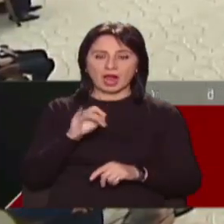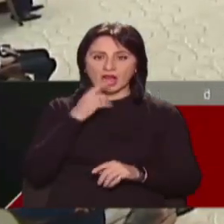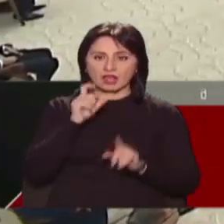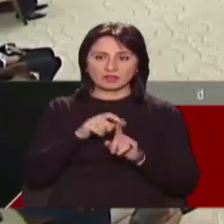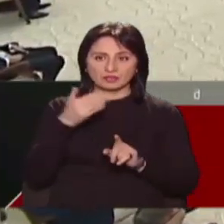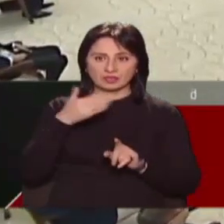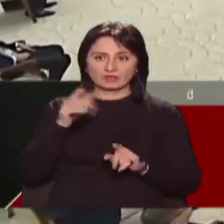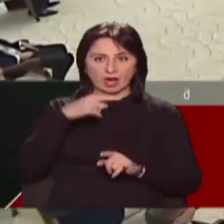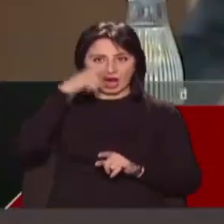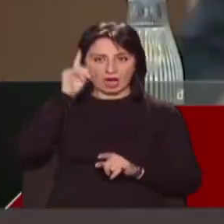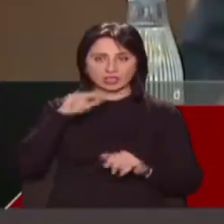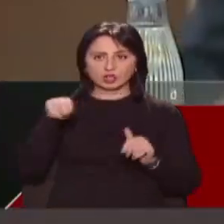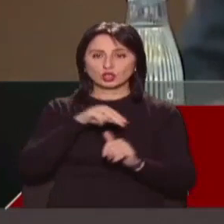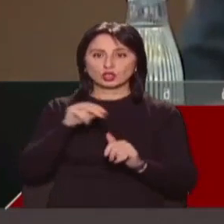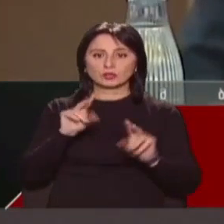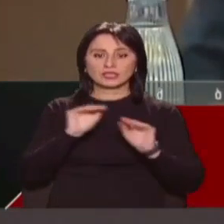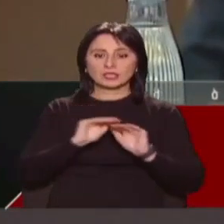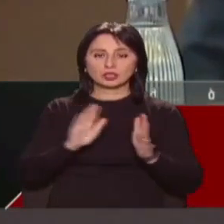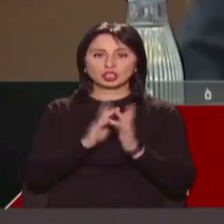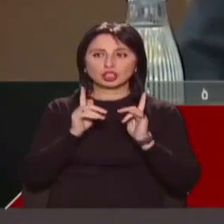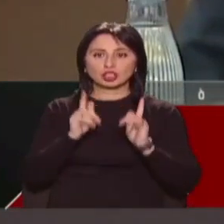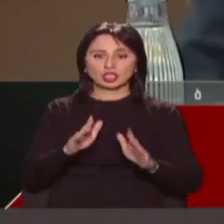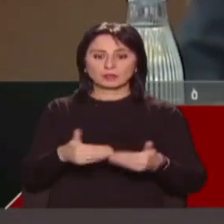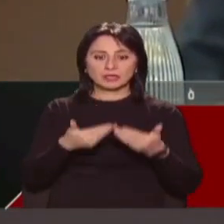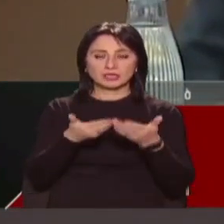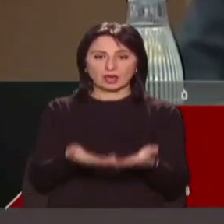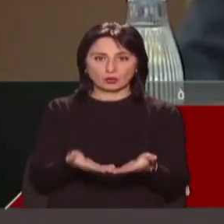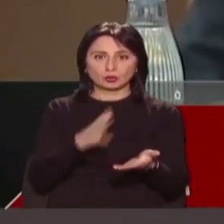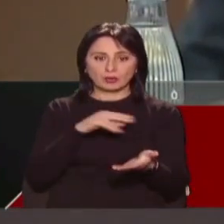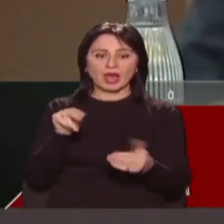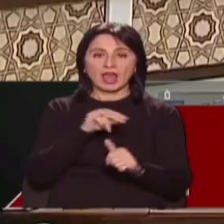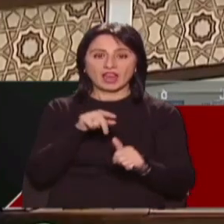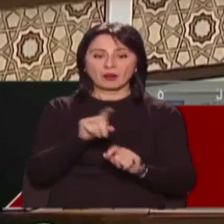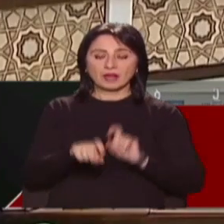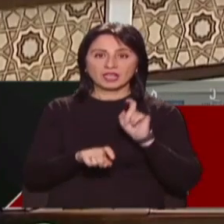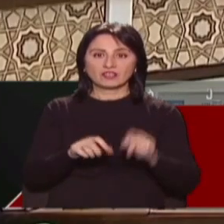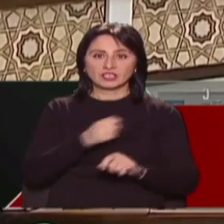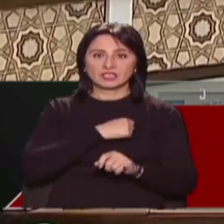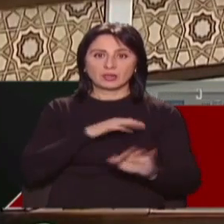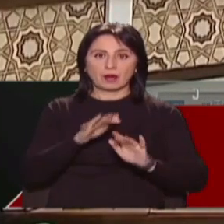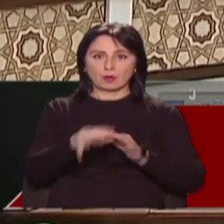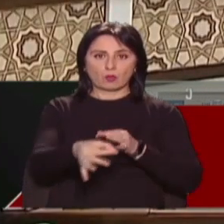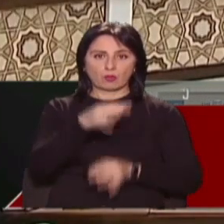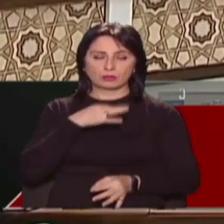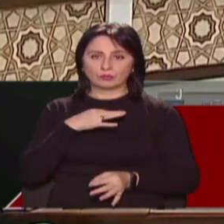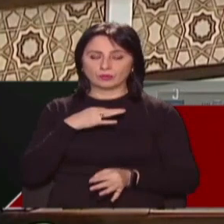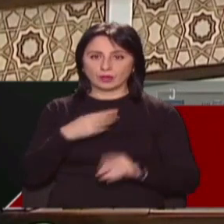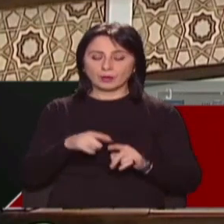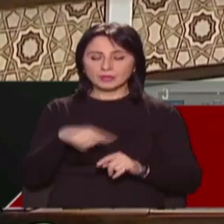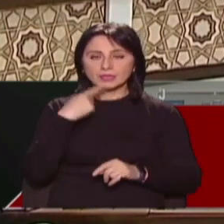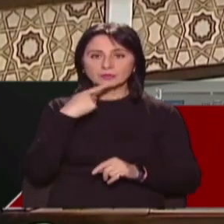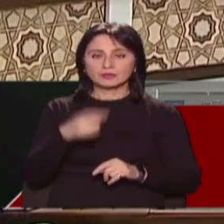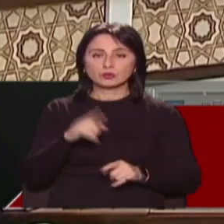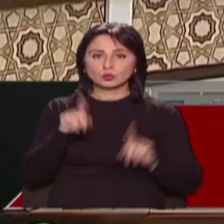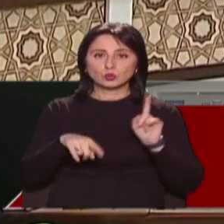rom Azerbaijanma somkhets samshudoba shetakhmeba tsarudgina, tumtsa Erevanma amnabit samkhedro khmedebebit upasukha. Misive